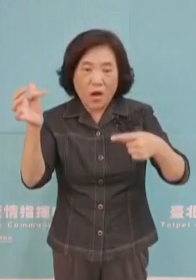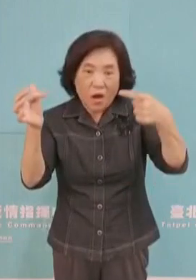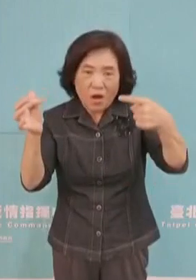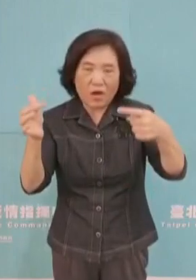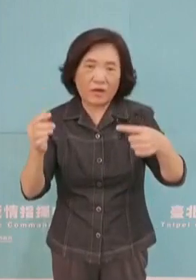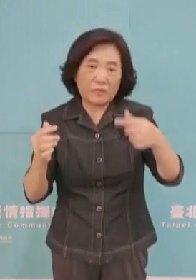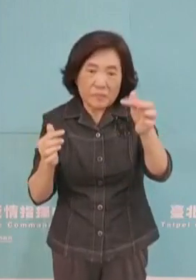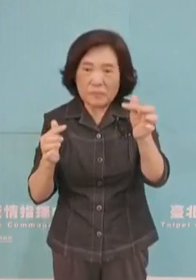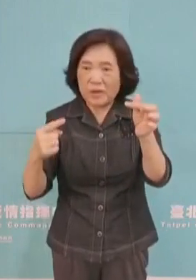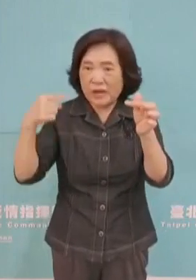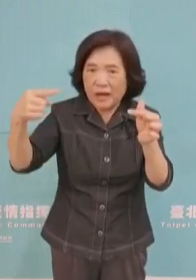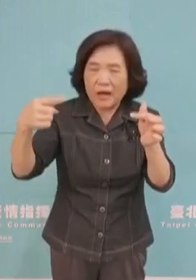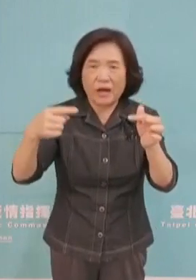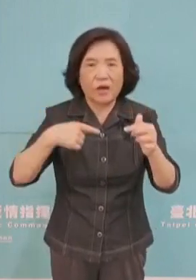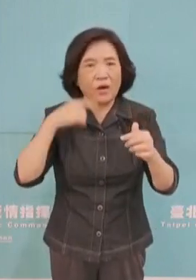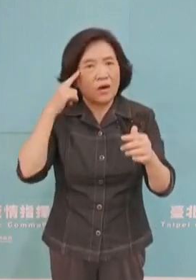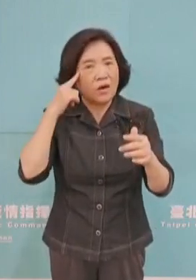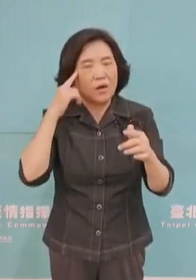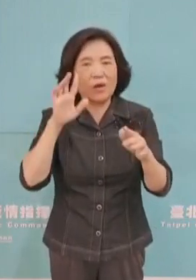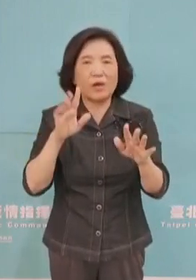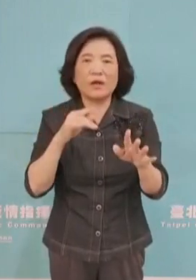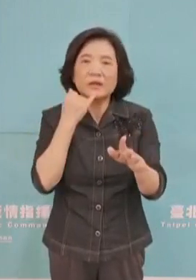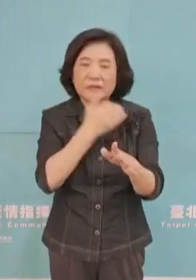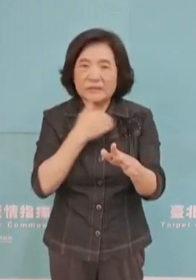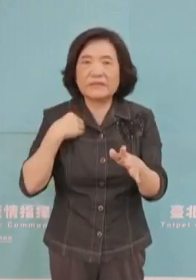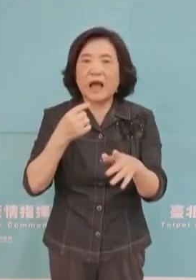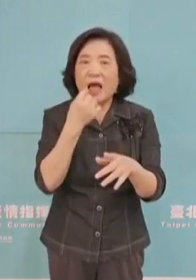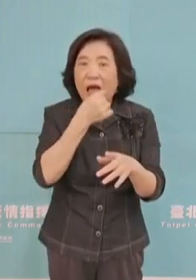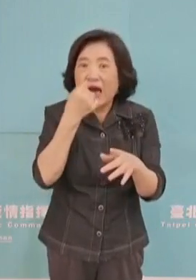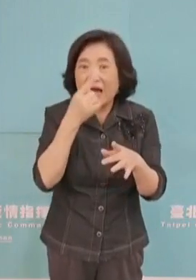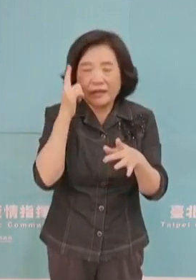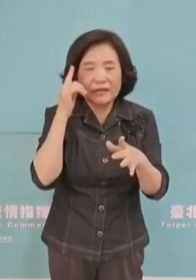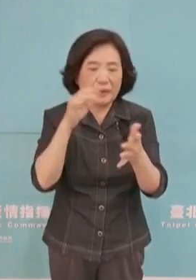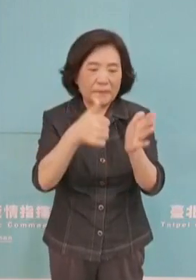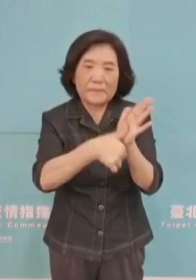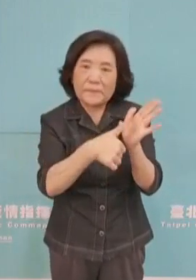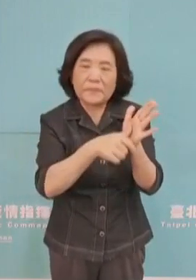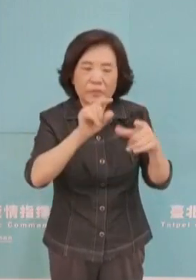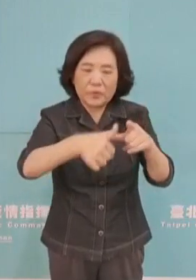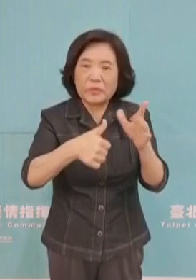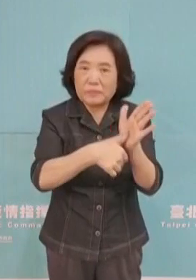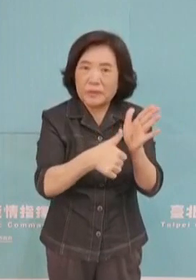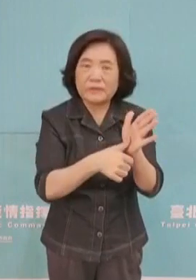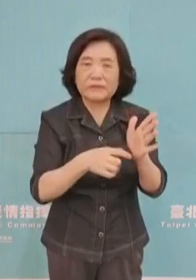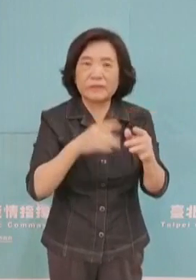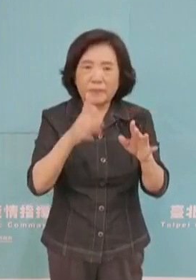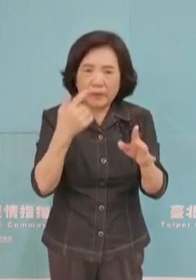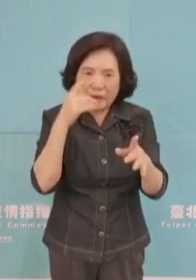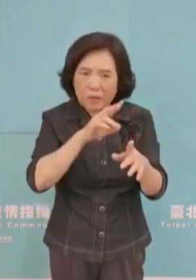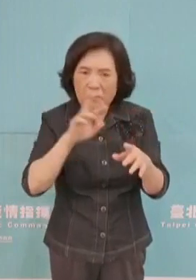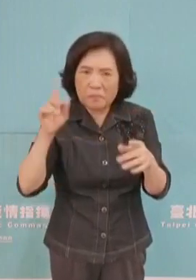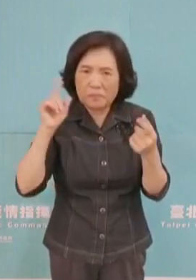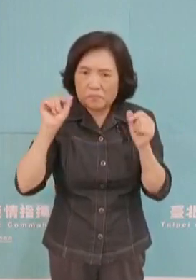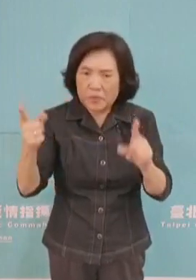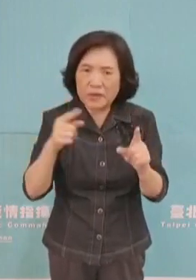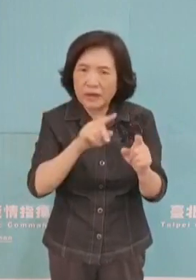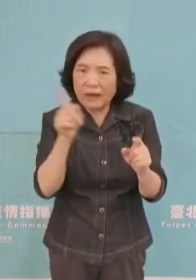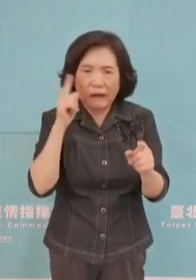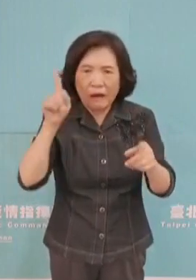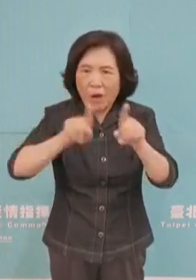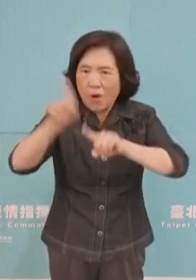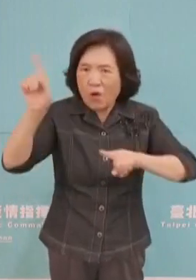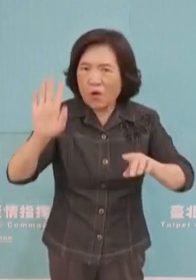涉及厂牌呀，所以我们慢慢在这段时间哦，也就是说，是用哪个厂牌误差比较大，慢慢在调整。我科学就是这